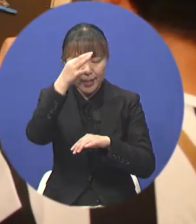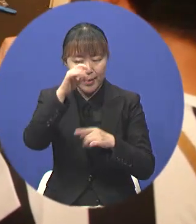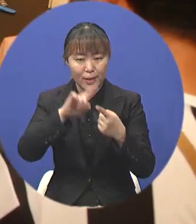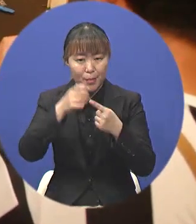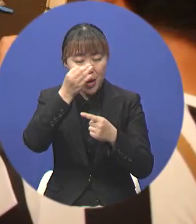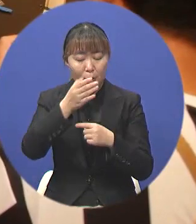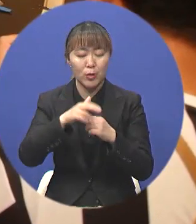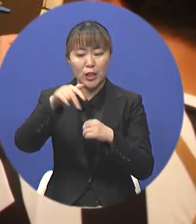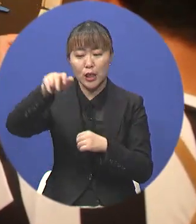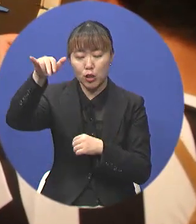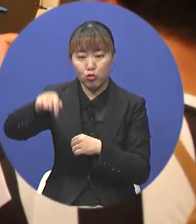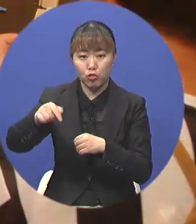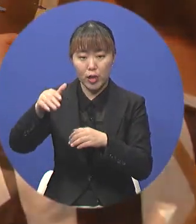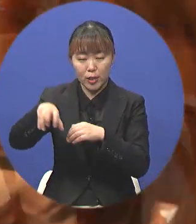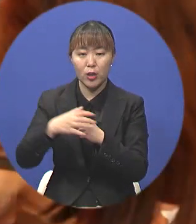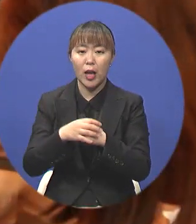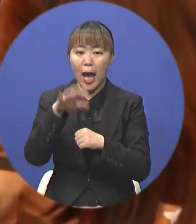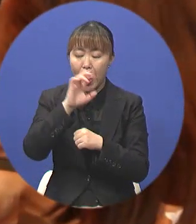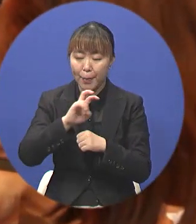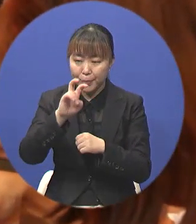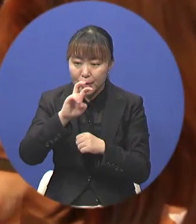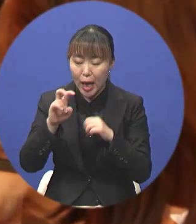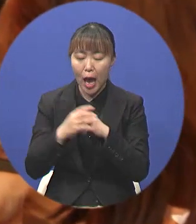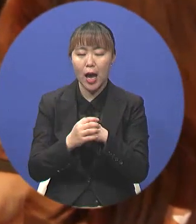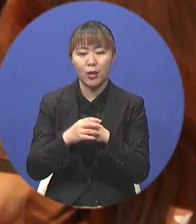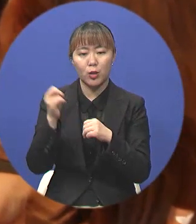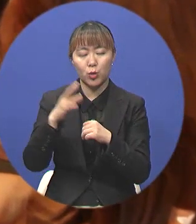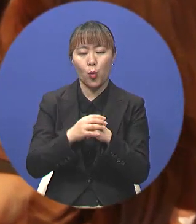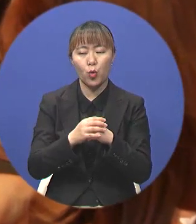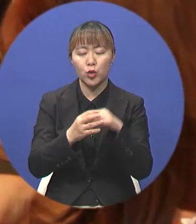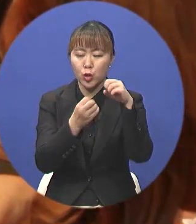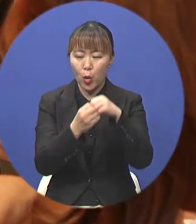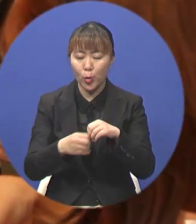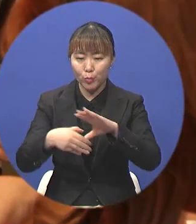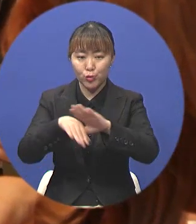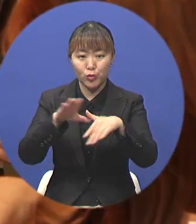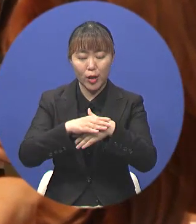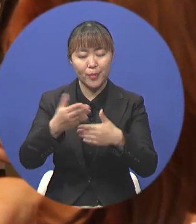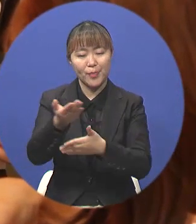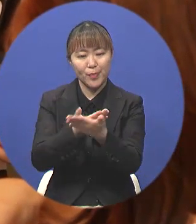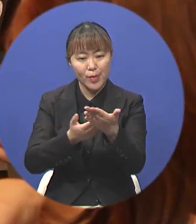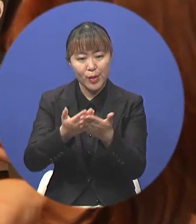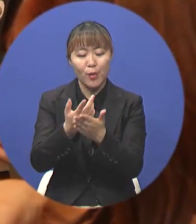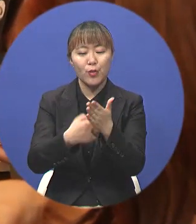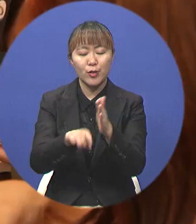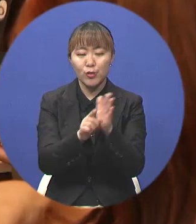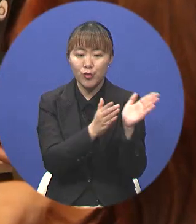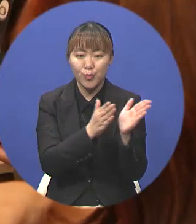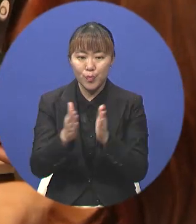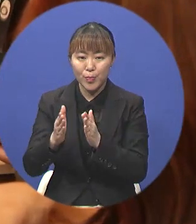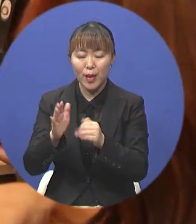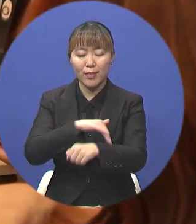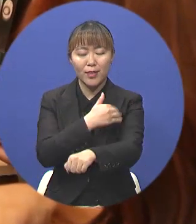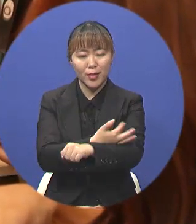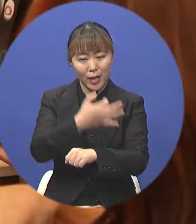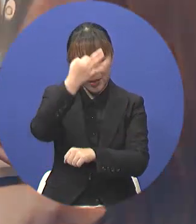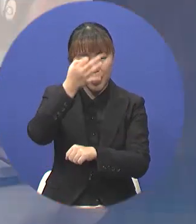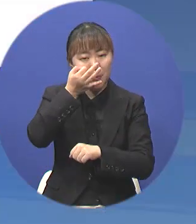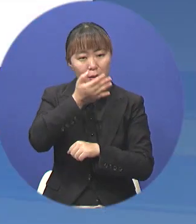중국 지주시에서는 합창과 중국 우수 전통 문화 공연 등 문화교류를 위해 준비해온 실력을